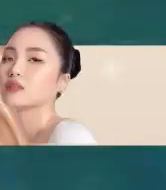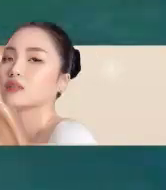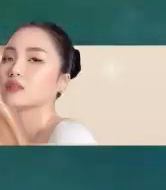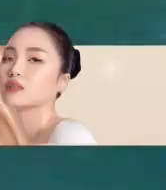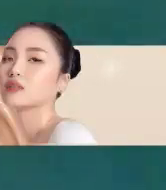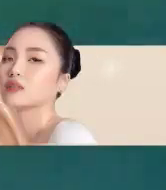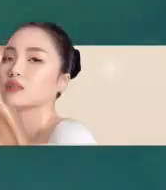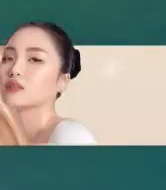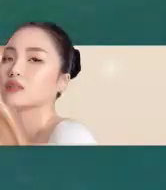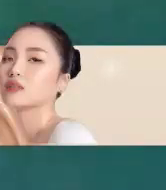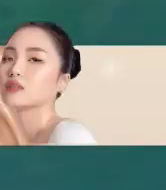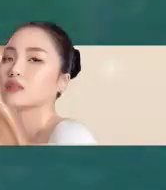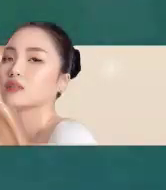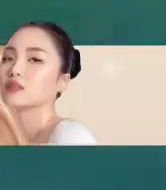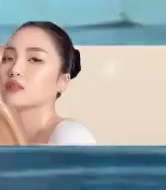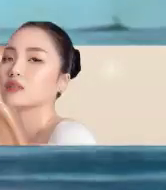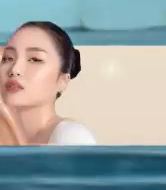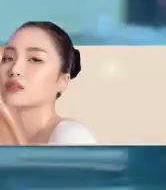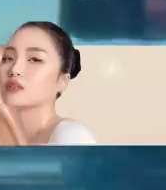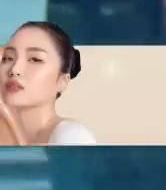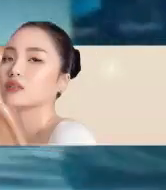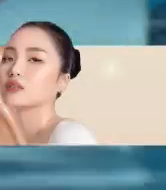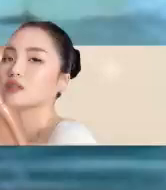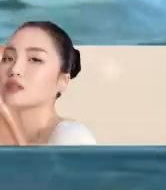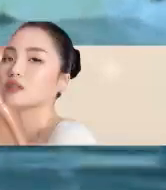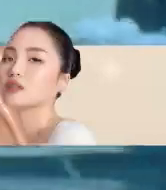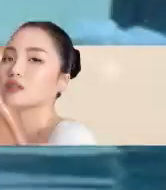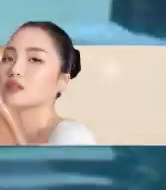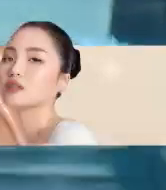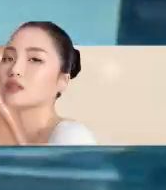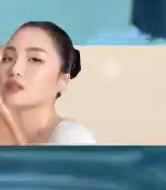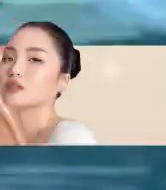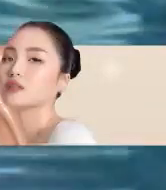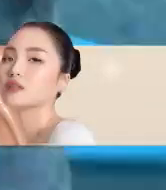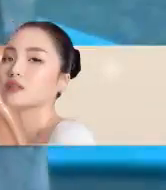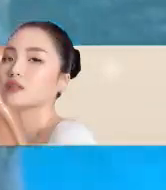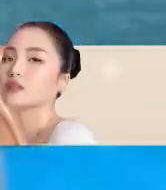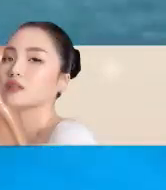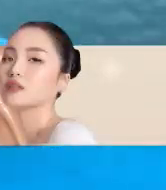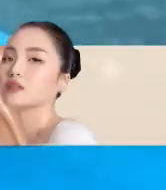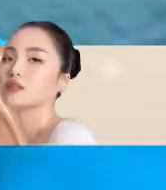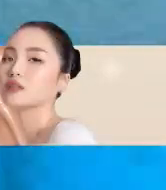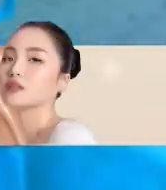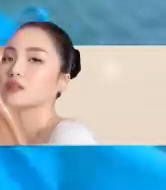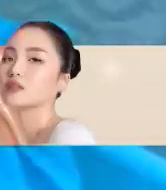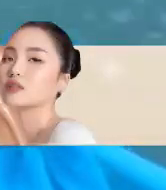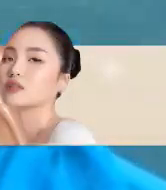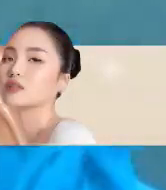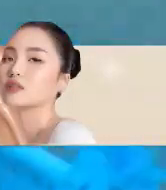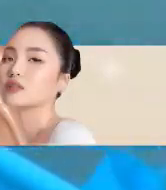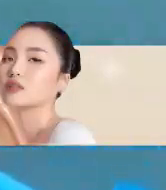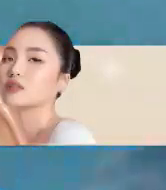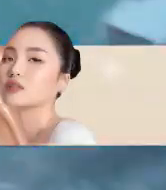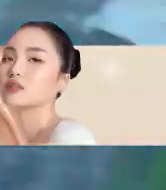akses pendidikan membuat seorang anggota polisi di Pemalang, Jawa Tengah mendirikan sekolah gratis. Sementara seorang anggota polisi di Buton, Sulawesi Tenggara rela